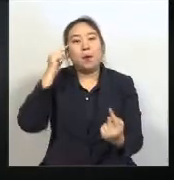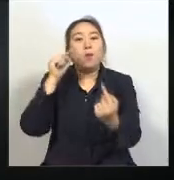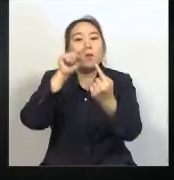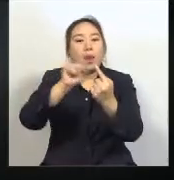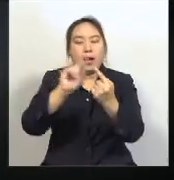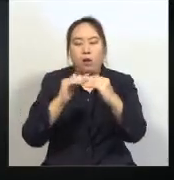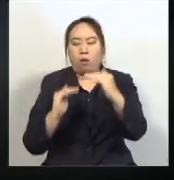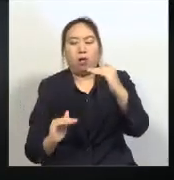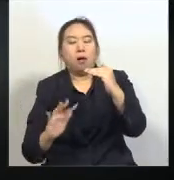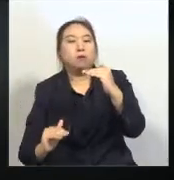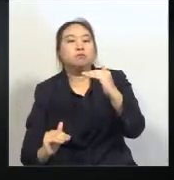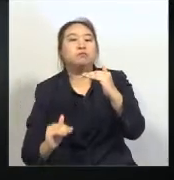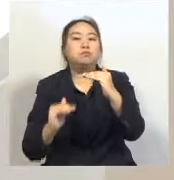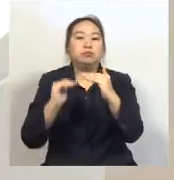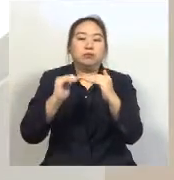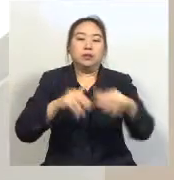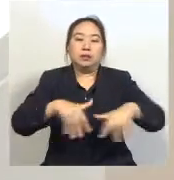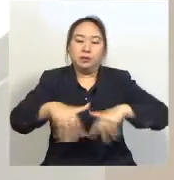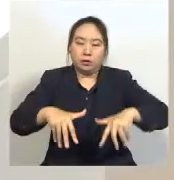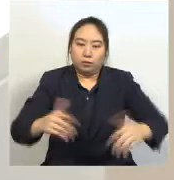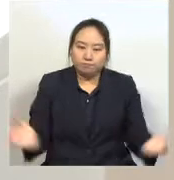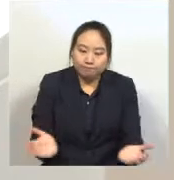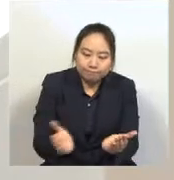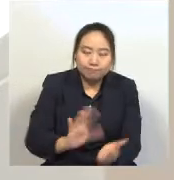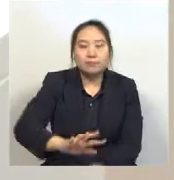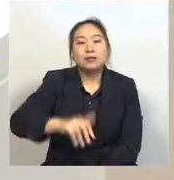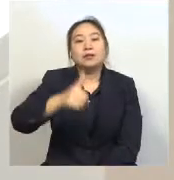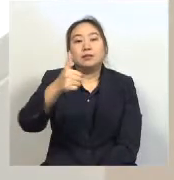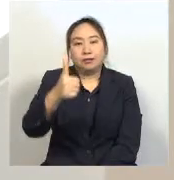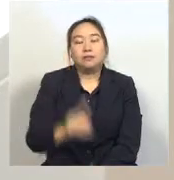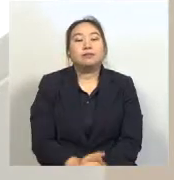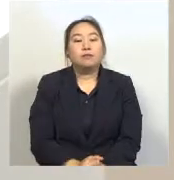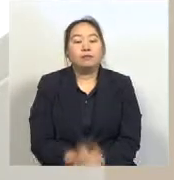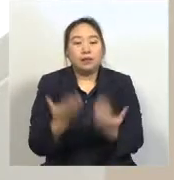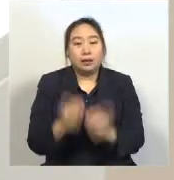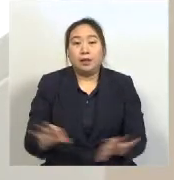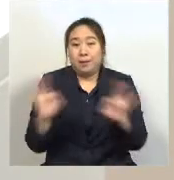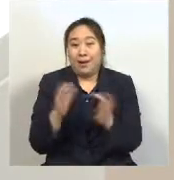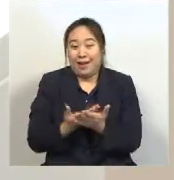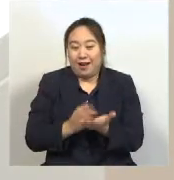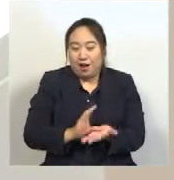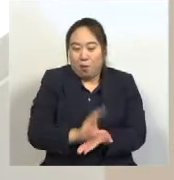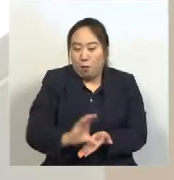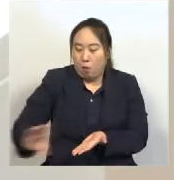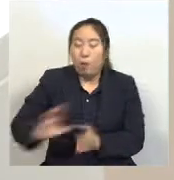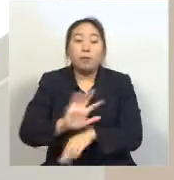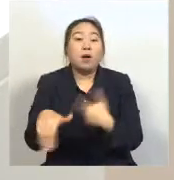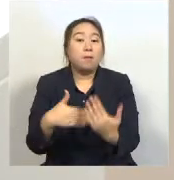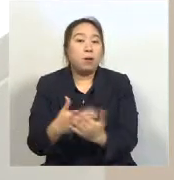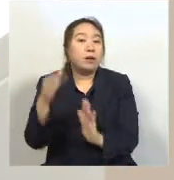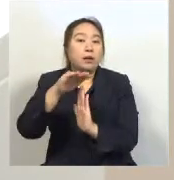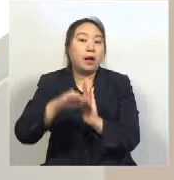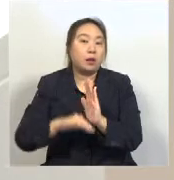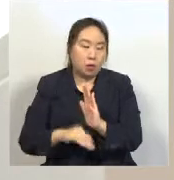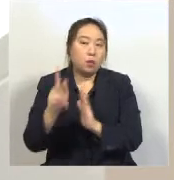เหลื่อมล้ำและยกระดับคุณภาพชีวิตประชาชนให้ดียิ่งขึ้นพร้อมเน้นย้ำว่างบประมาณทุกส่วนนั้นเป็นไปตามขั้นตอนและ